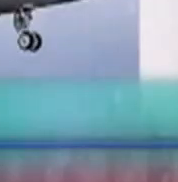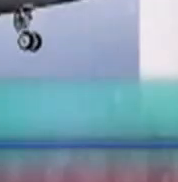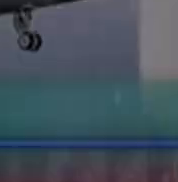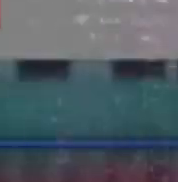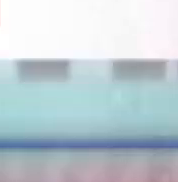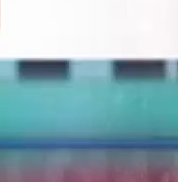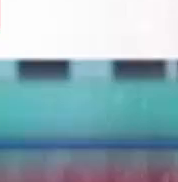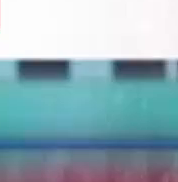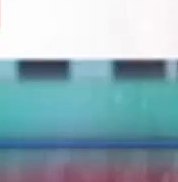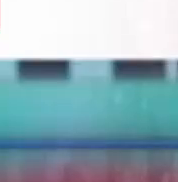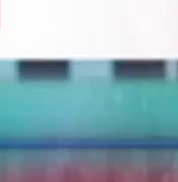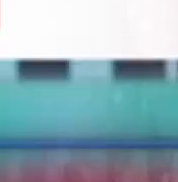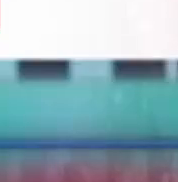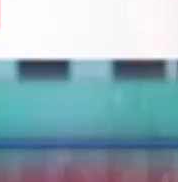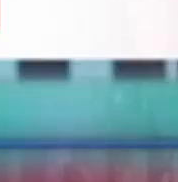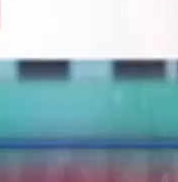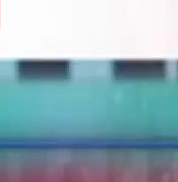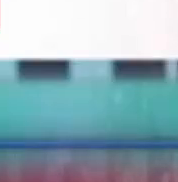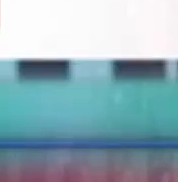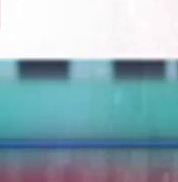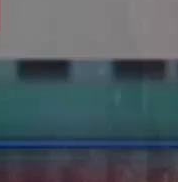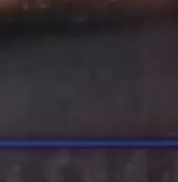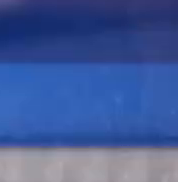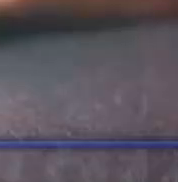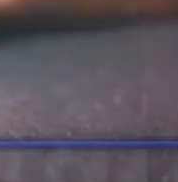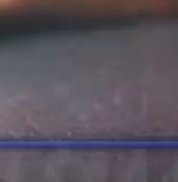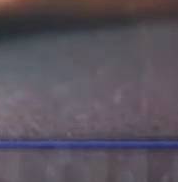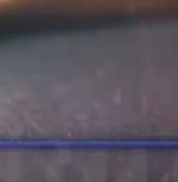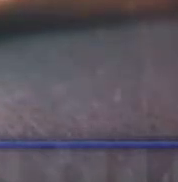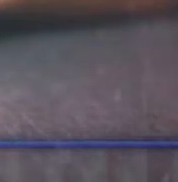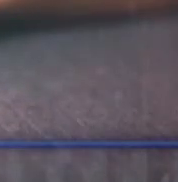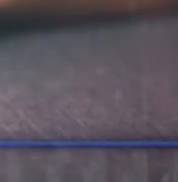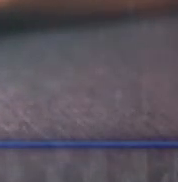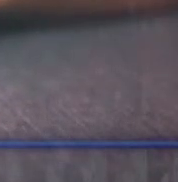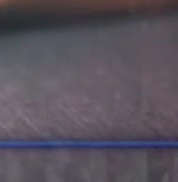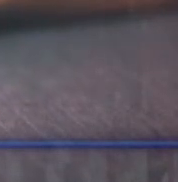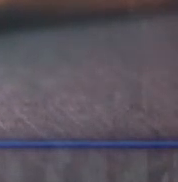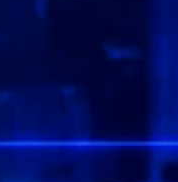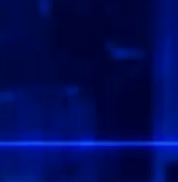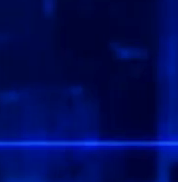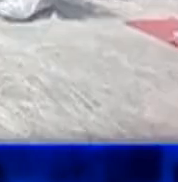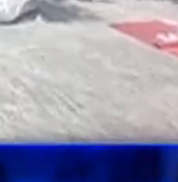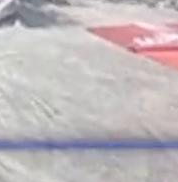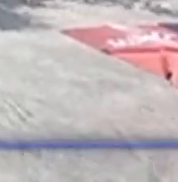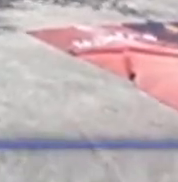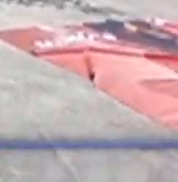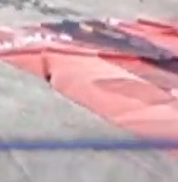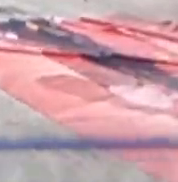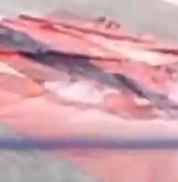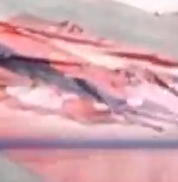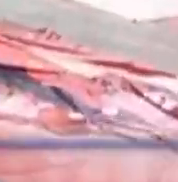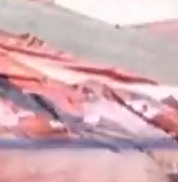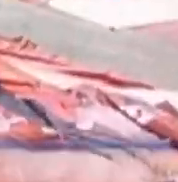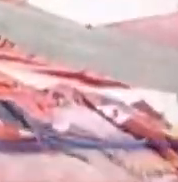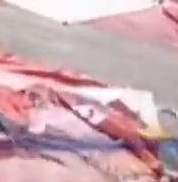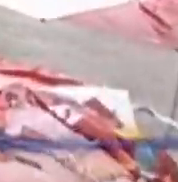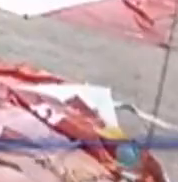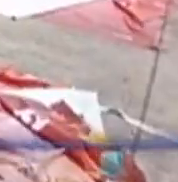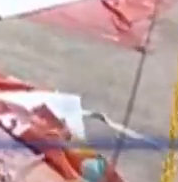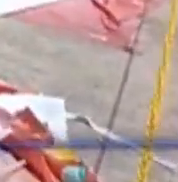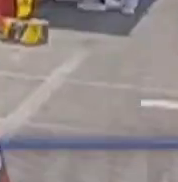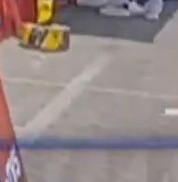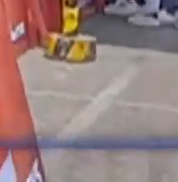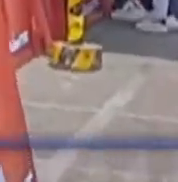na raw mamatay nang malagay sa peligro ang sinakang eroplano. I-fact-check po natin yan. At silipin natin ang